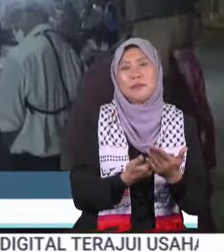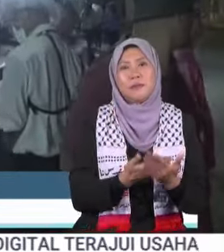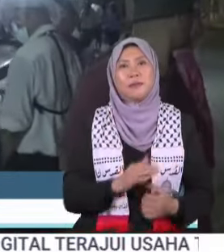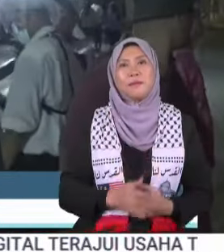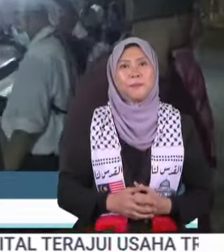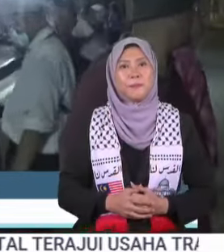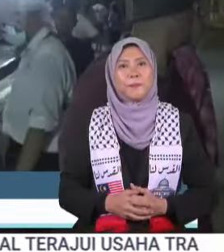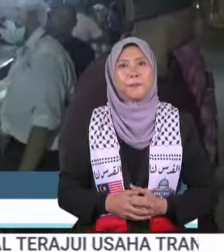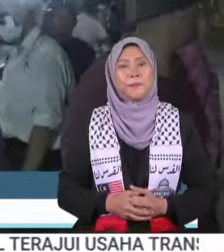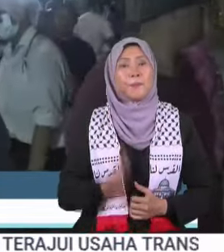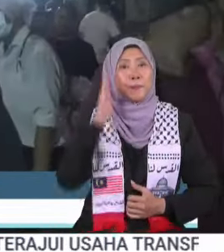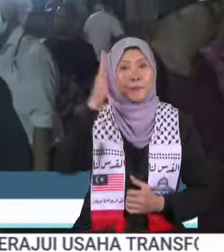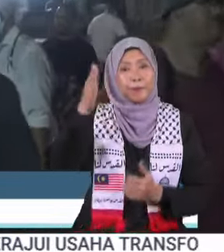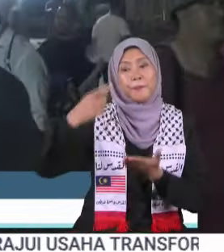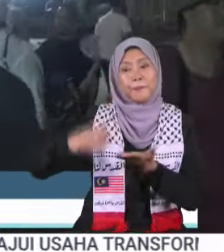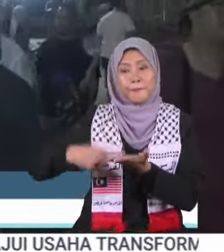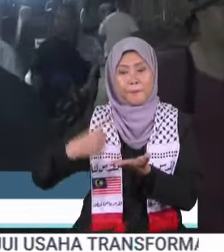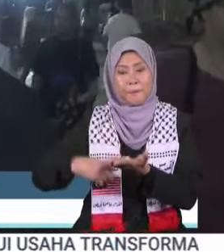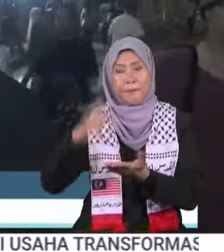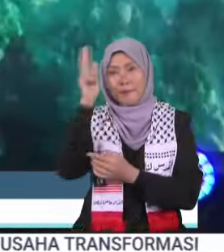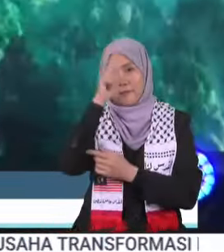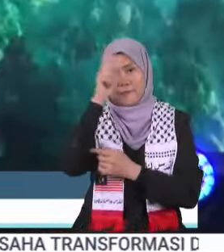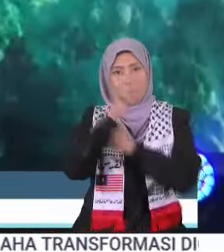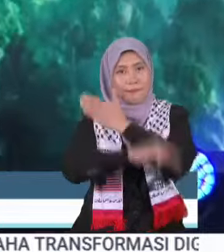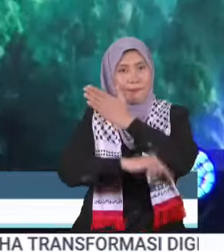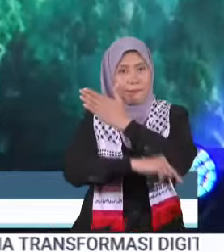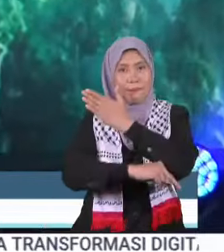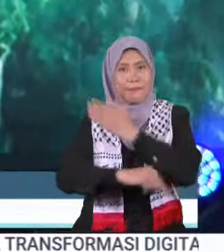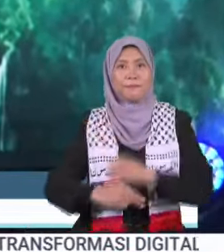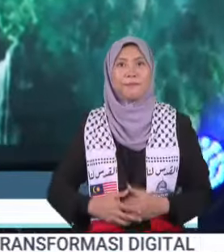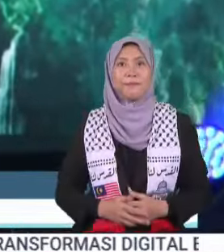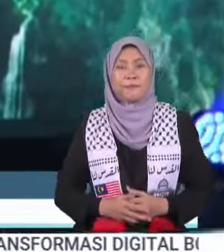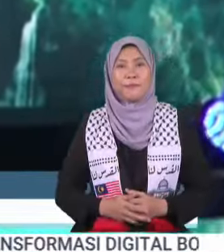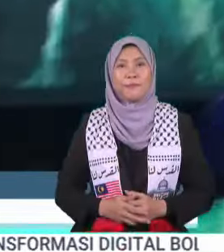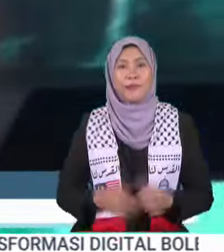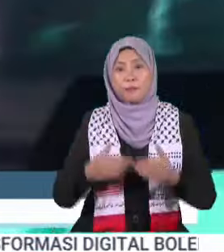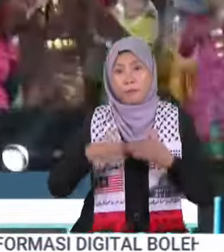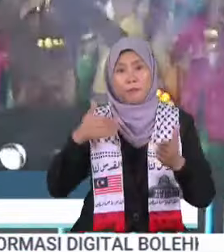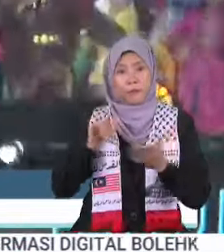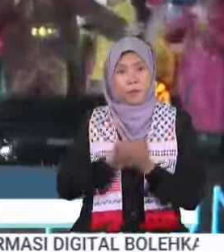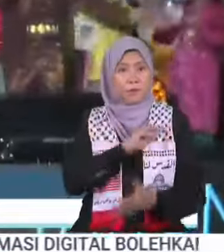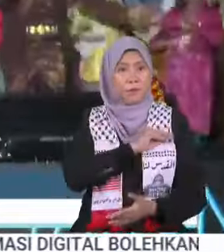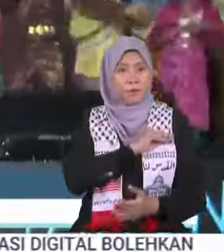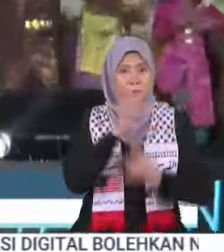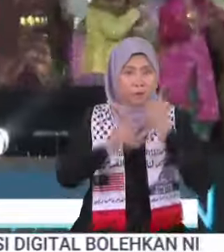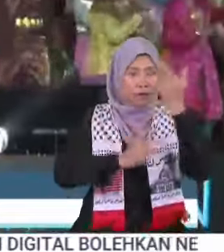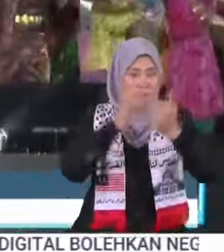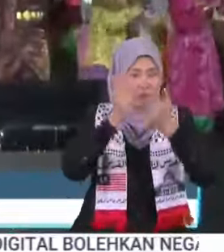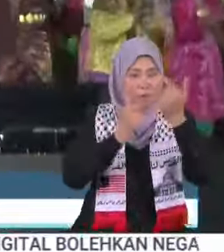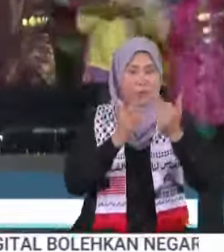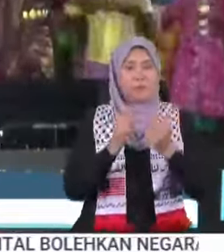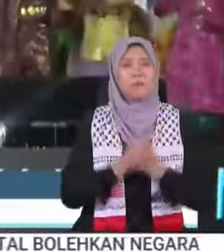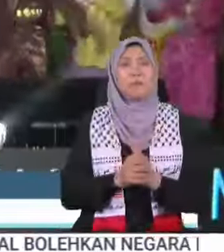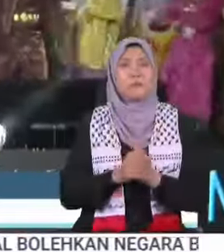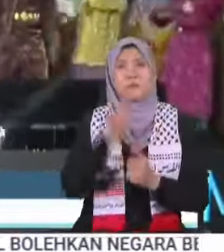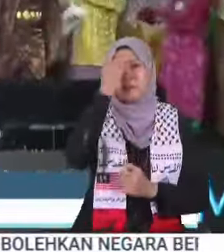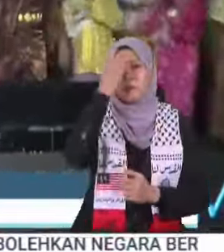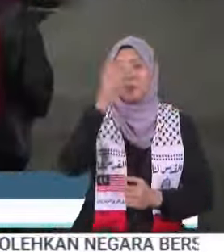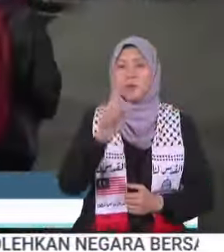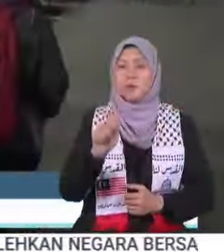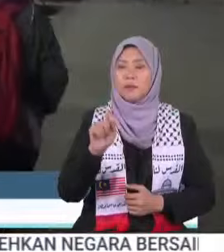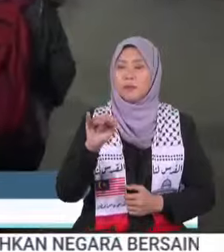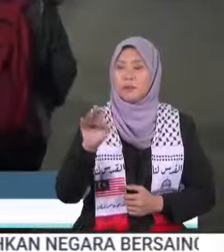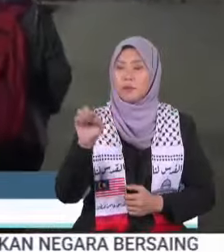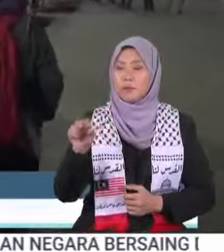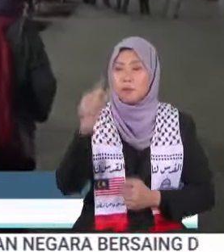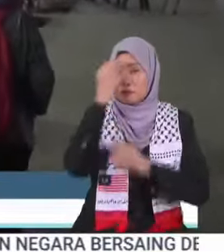akan bincang di peringkat kerajaan negi sebelum ini menteri pelancongan seni dan budaya Datuk Seri Tion King